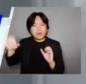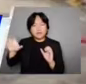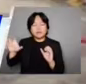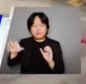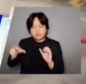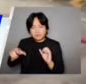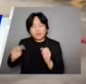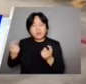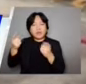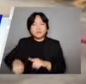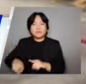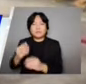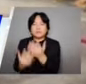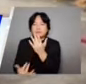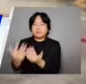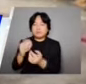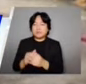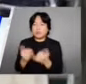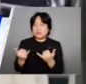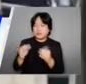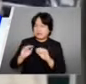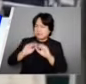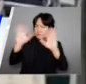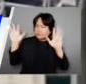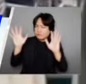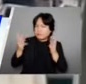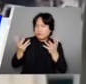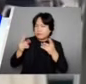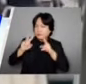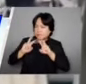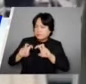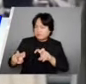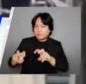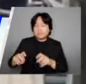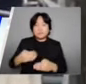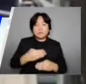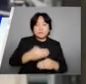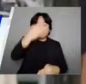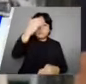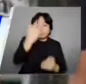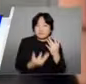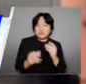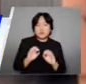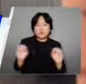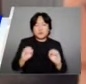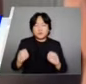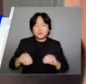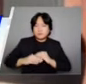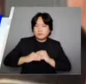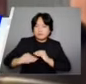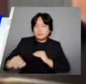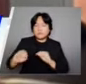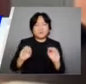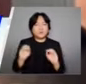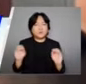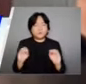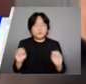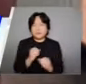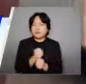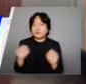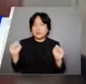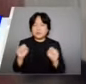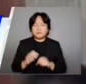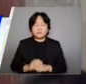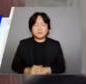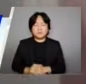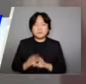nasunog. Wala pong nasunog na pader, kesame, flooring, kundi po yung sunog